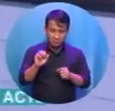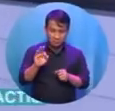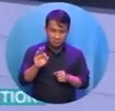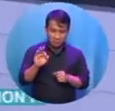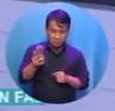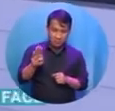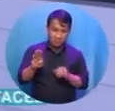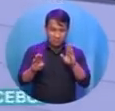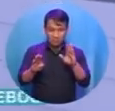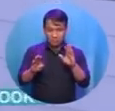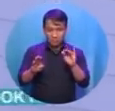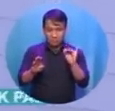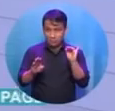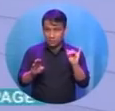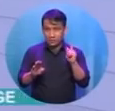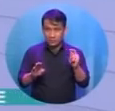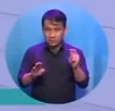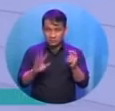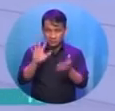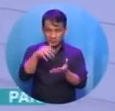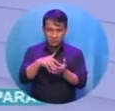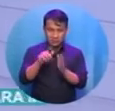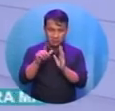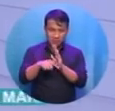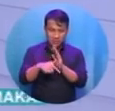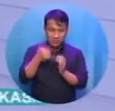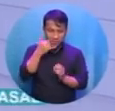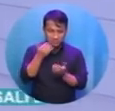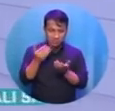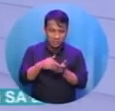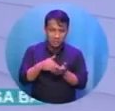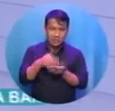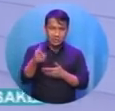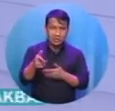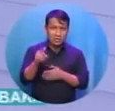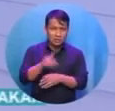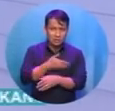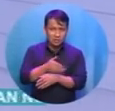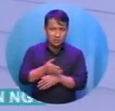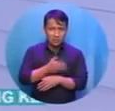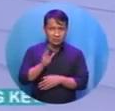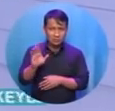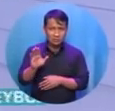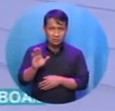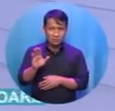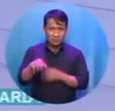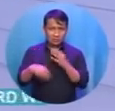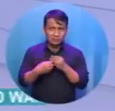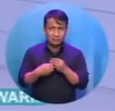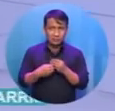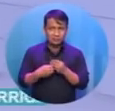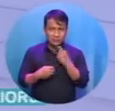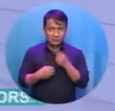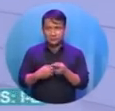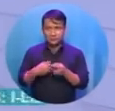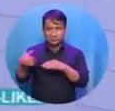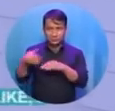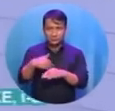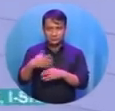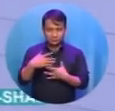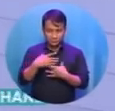kayo, bukod sa 5,000, mamaya magtatawag ulit kami. Kumanta kayo at nagustuhan namin